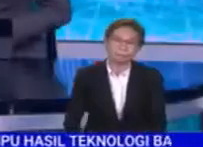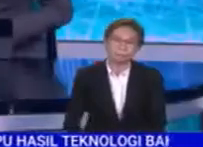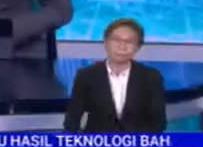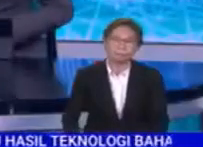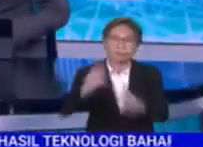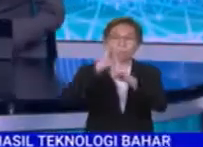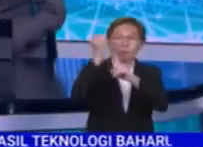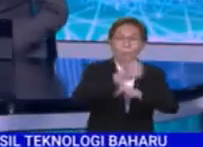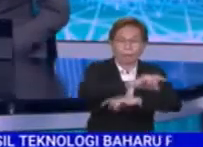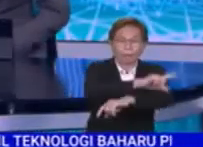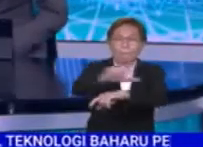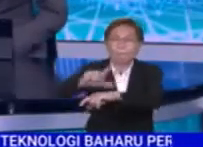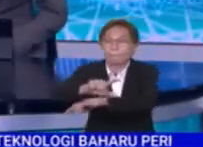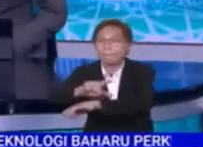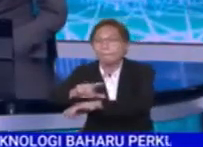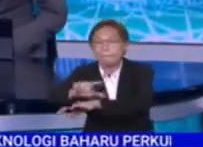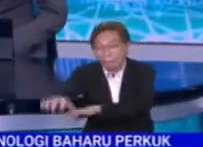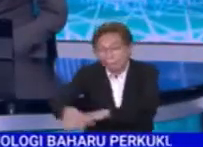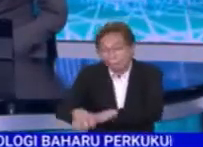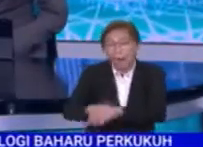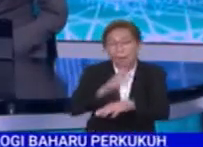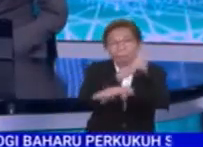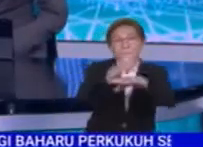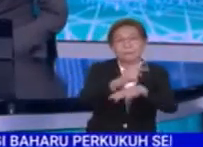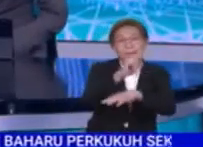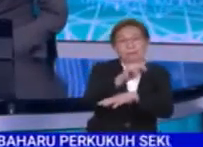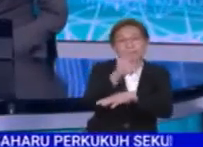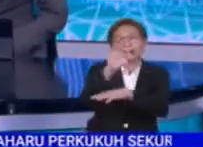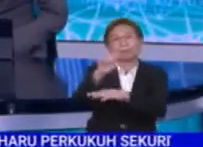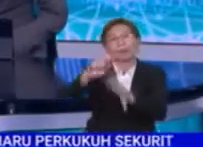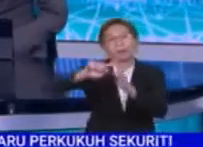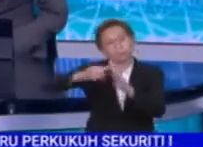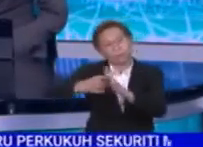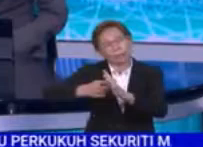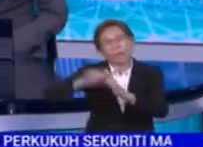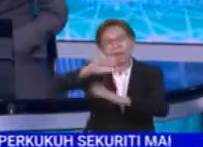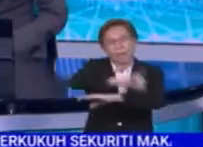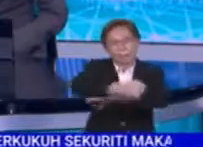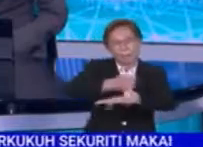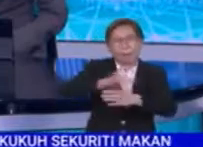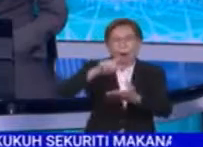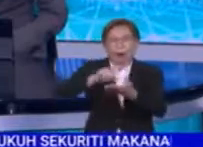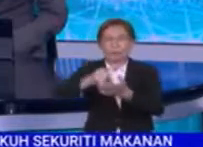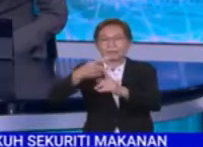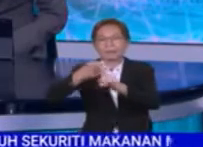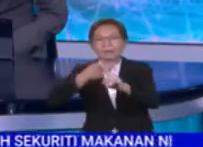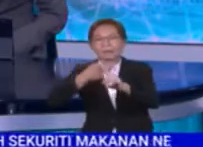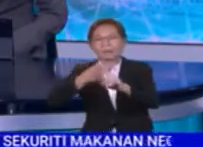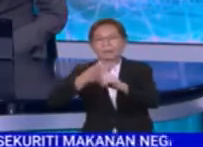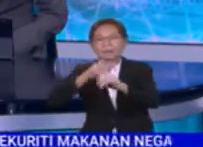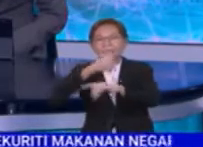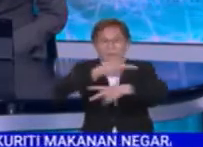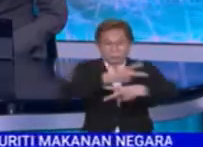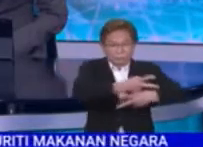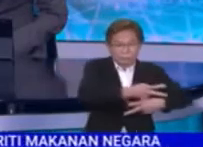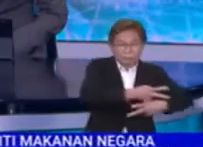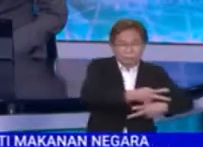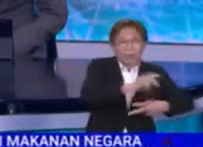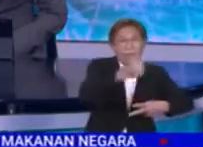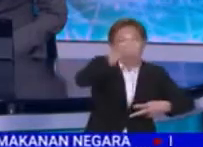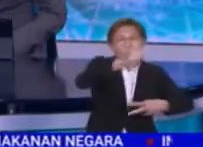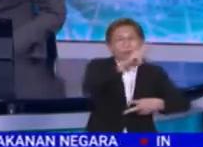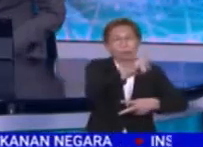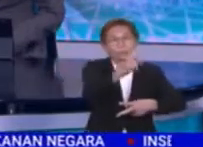pertubuhan peladang kebangsaan nafas telah mula mengimport ayam bulat daripada pengeluar ayam dengan simpanan stok pertama sebanyak